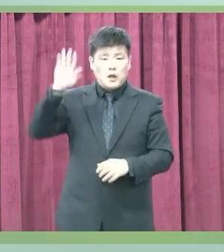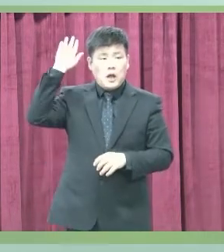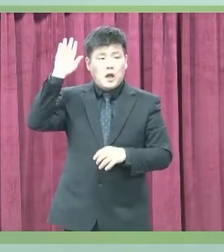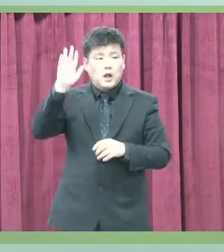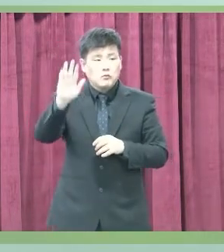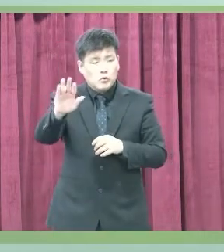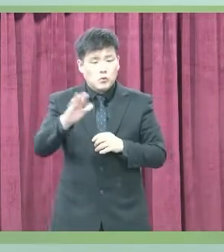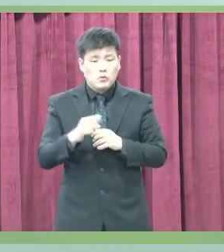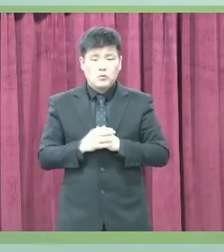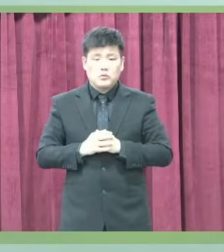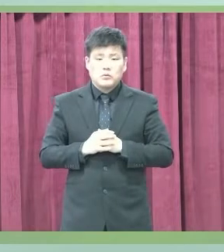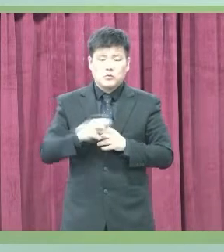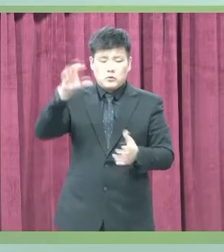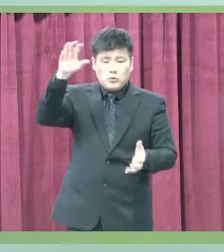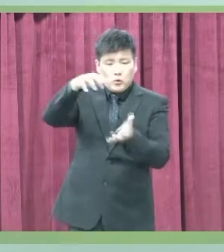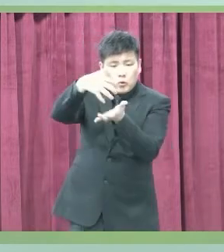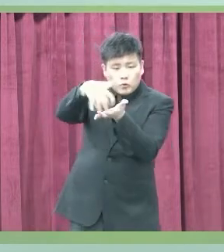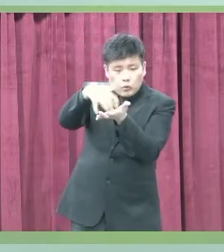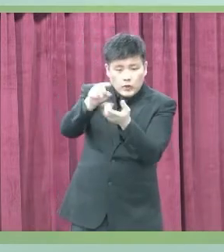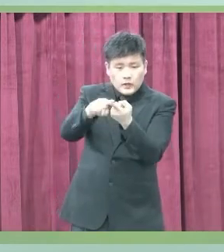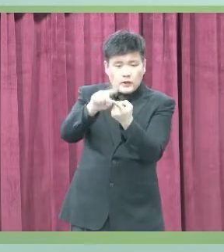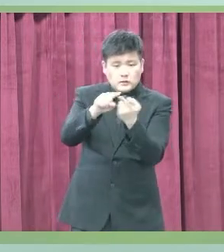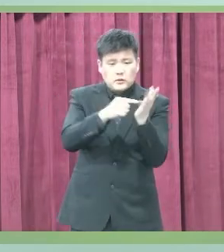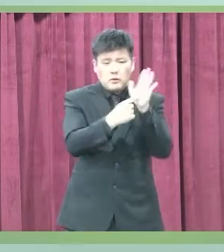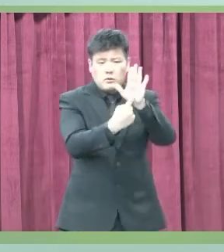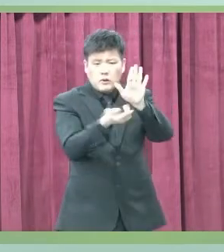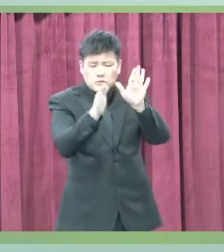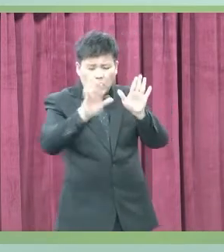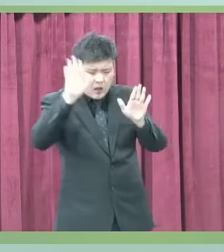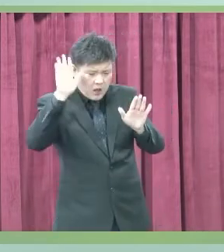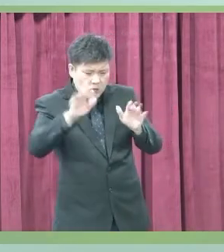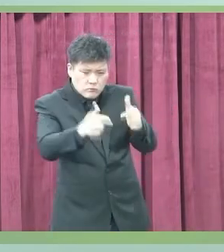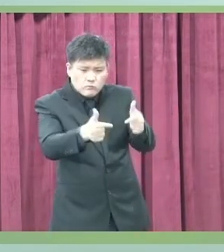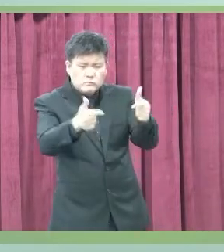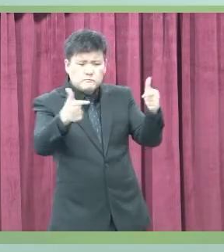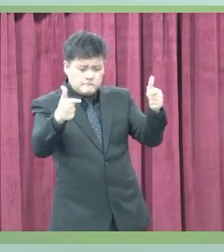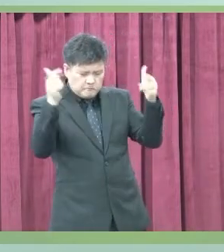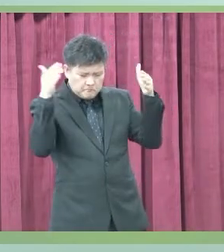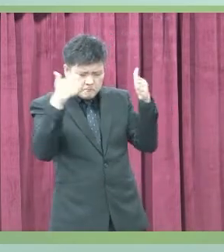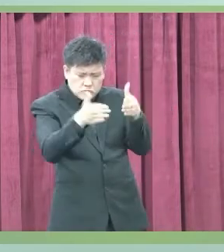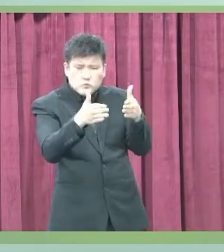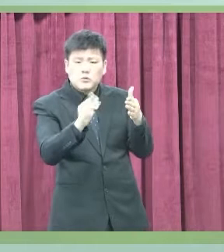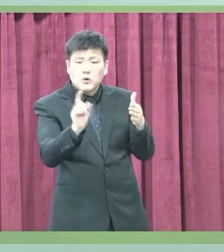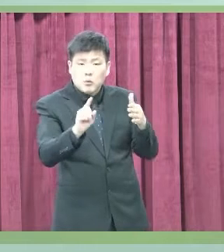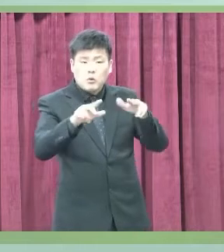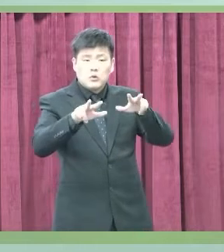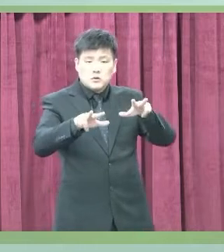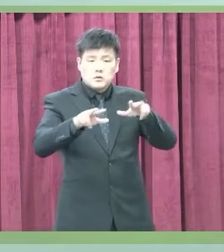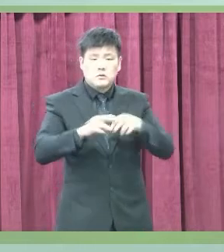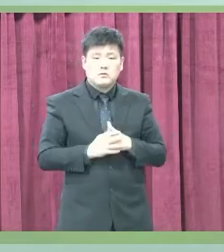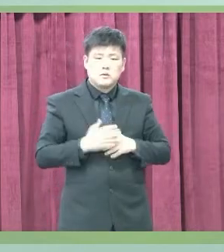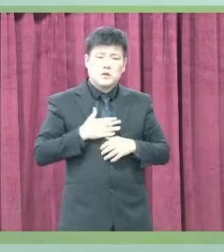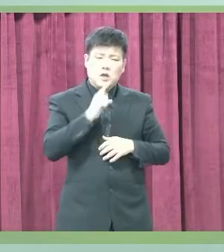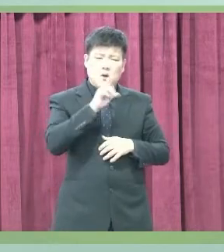좀 저희가 통계를 산출하는 것을 이제 계속 말씀드리겠지만 앞으로 강화해야 될 부분을 미리 말씀을 드리겠습니다. 지금 앞으로 계속